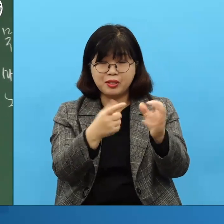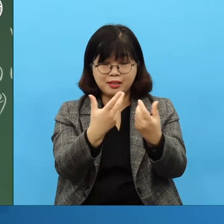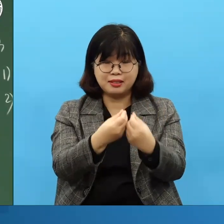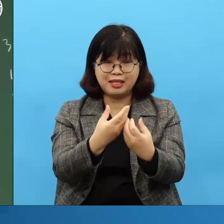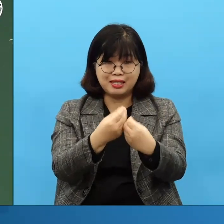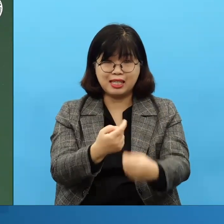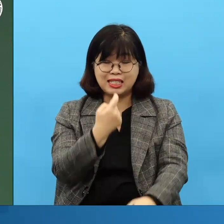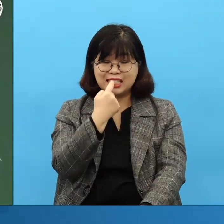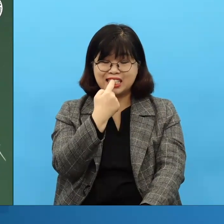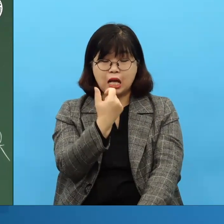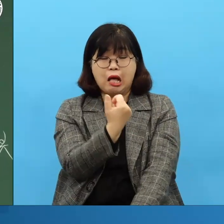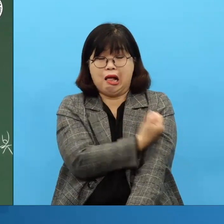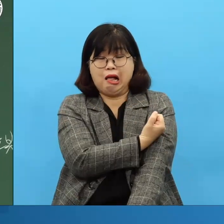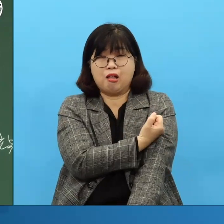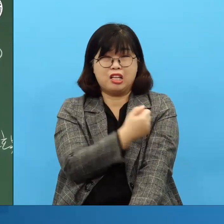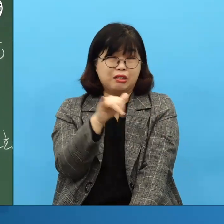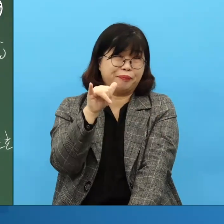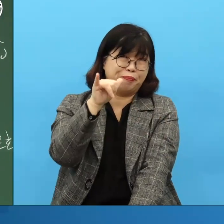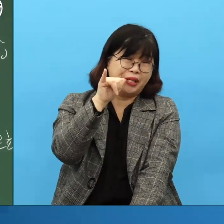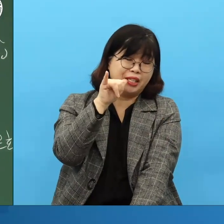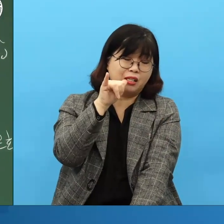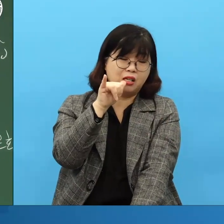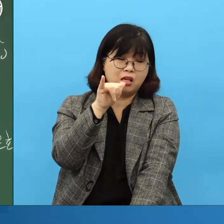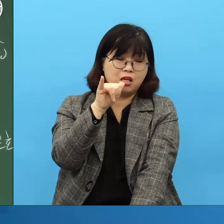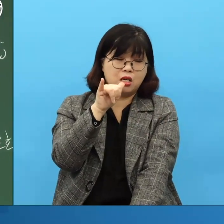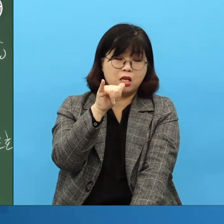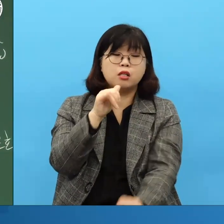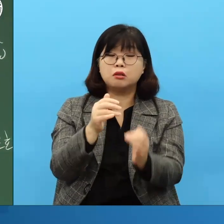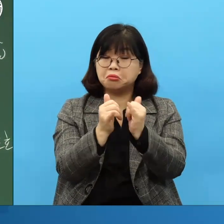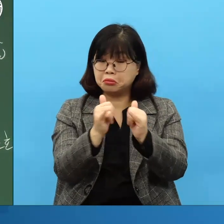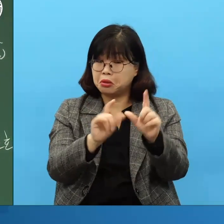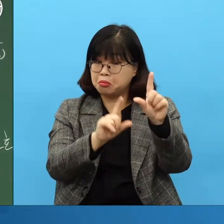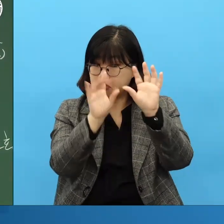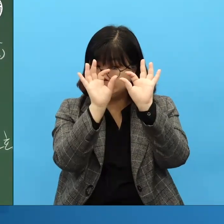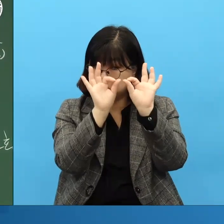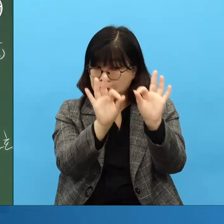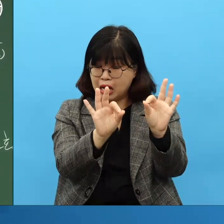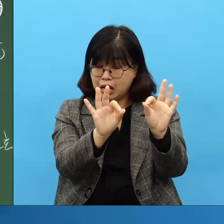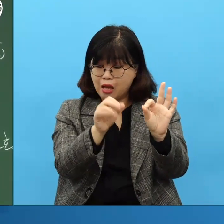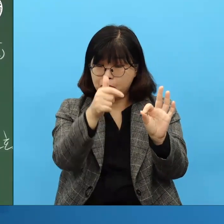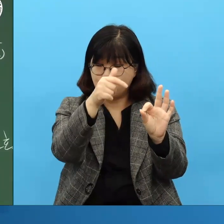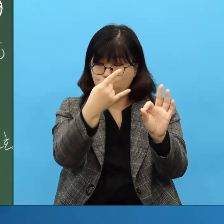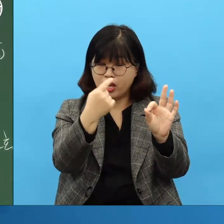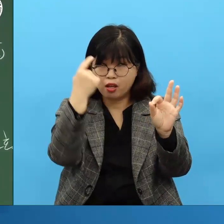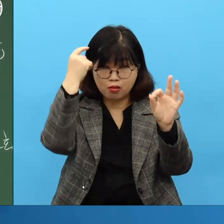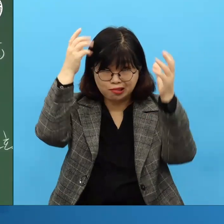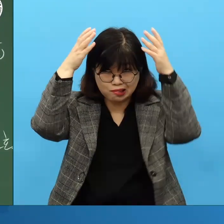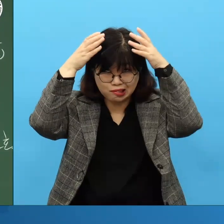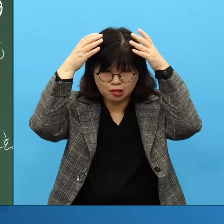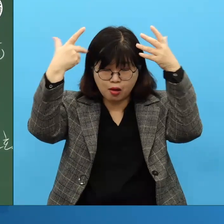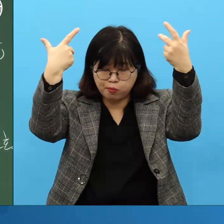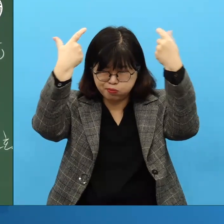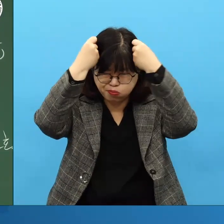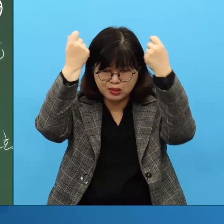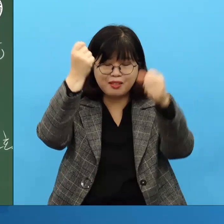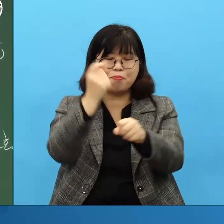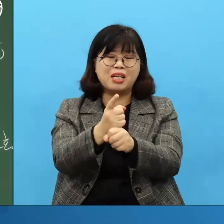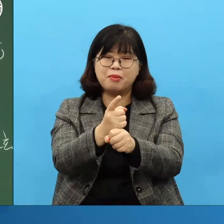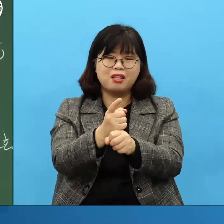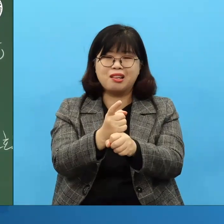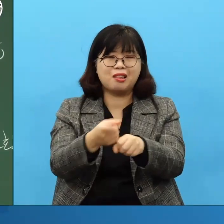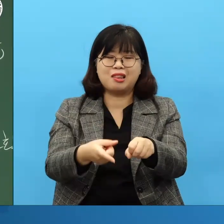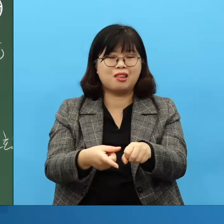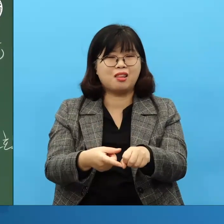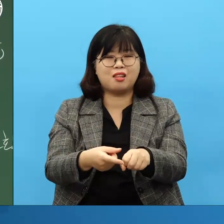교도소 가가지고 몇 년을 살면요 몸에 있는 마약이 다 없어져요. Those who are addicted to drugs, they go to the prison,